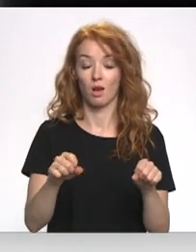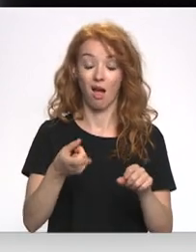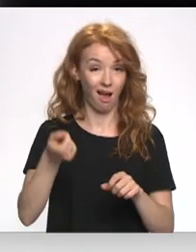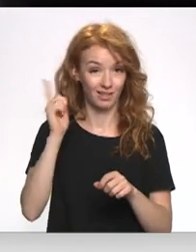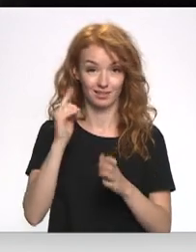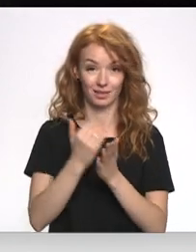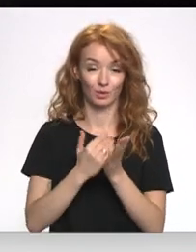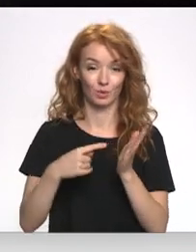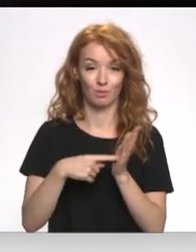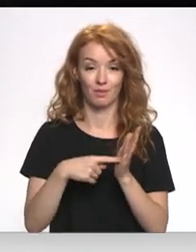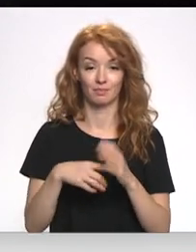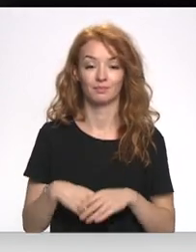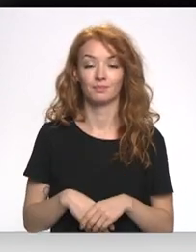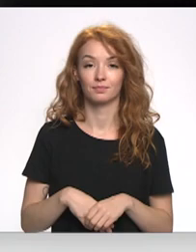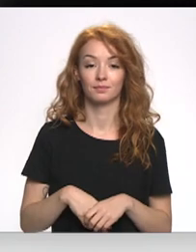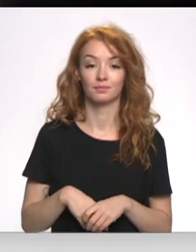aizliegts.